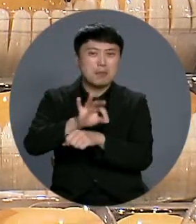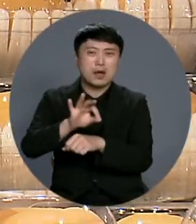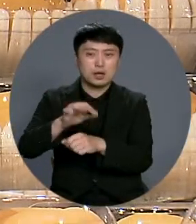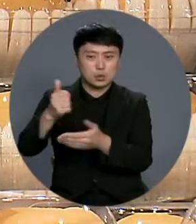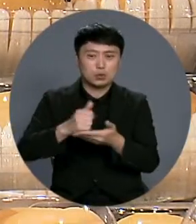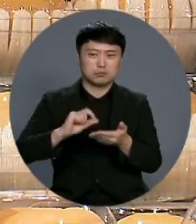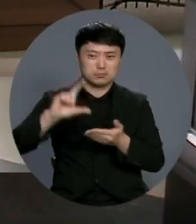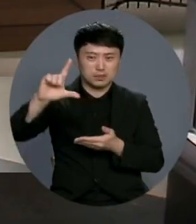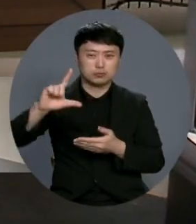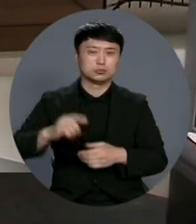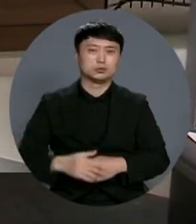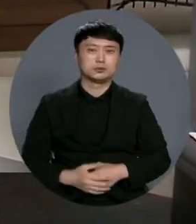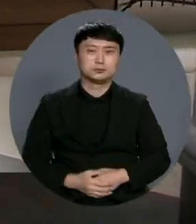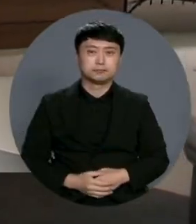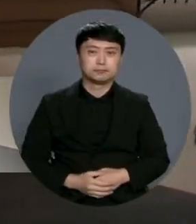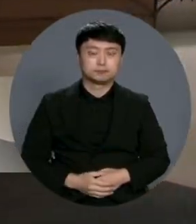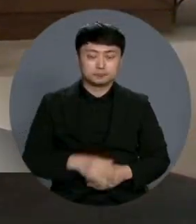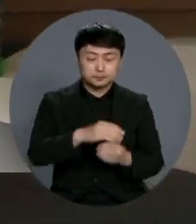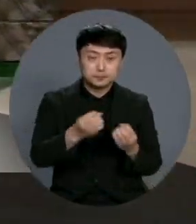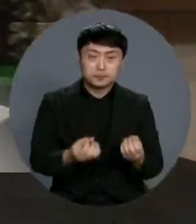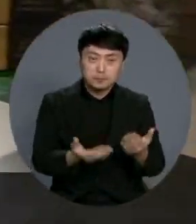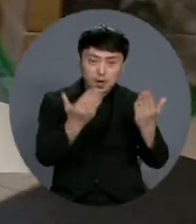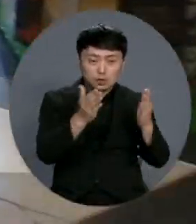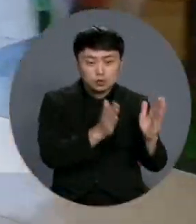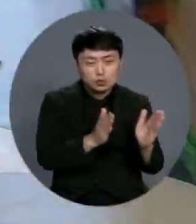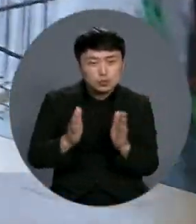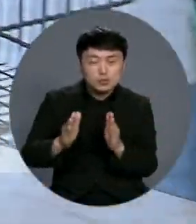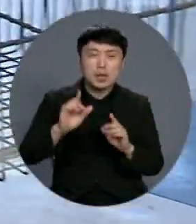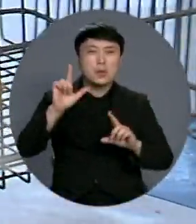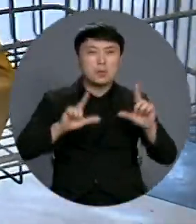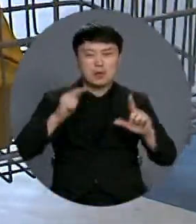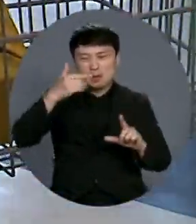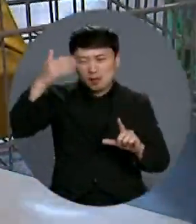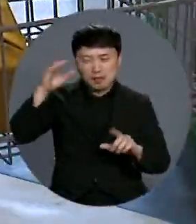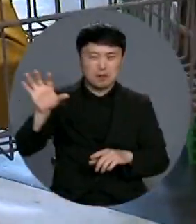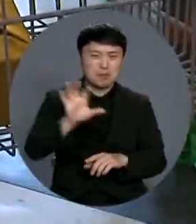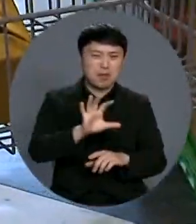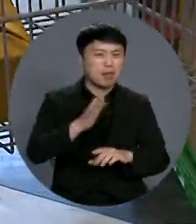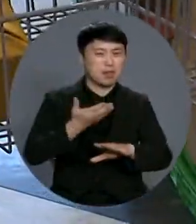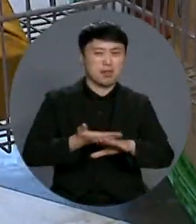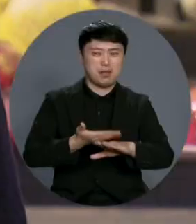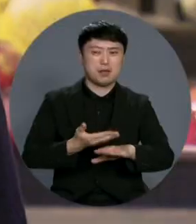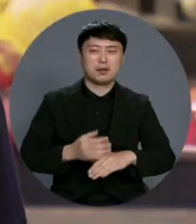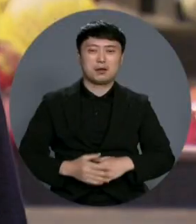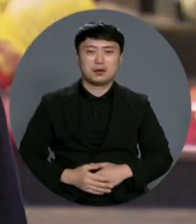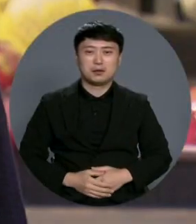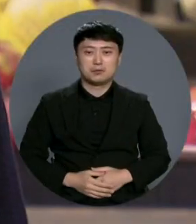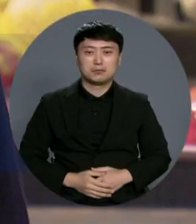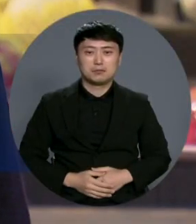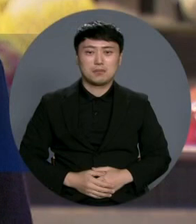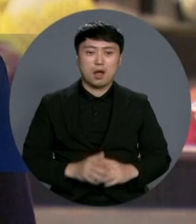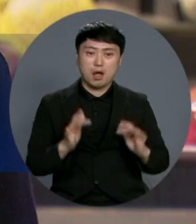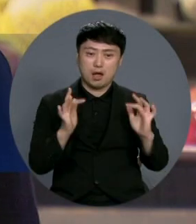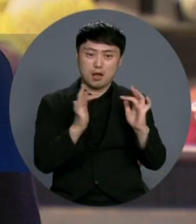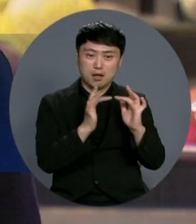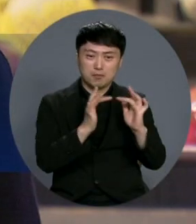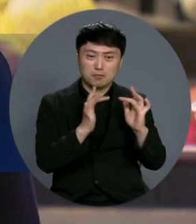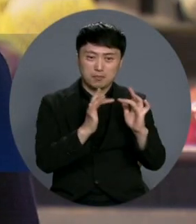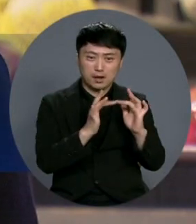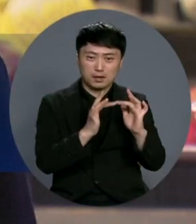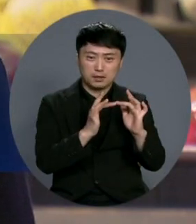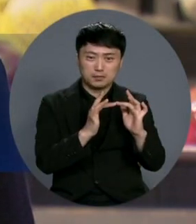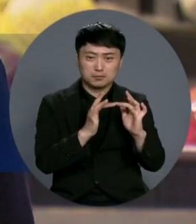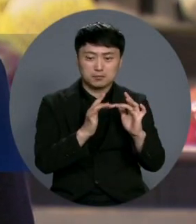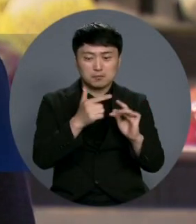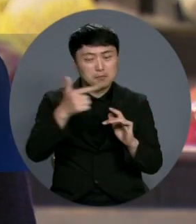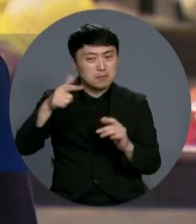대부분입니다. 명절 세일 준비를 하는 방식도 예전과는 많이 달라졌습니다. 온라인이나 오프라인으로 미리